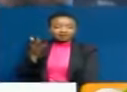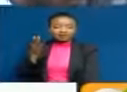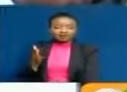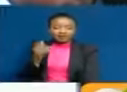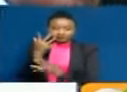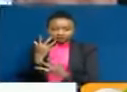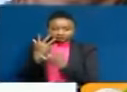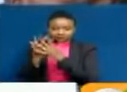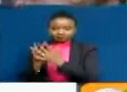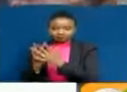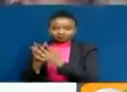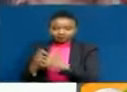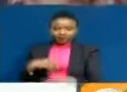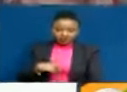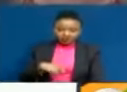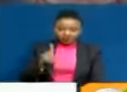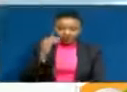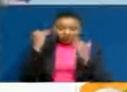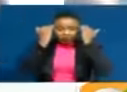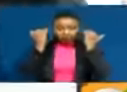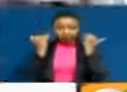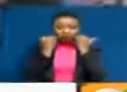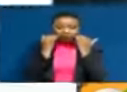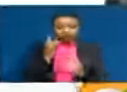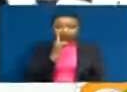anakotazamiwa kuzuiliwa na kufikishwa korokoroni hapo kesho.